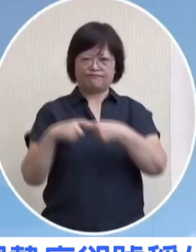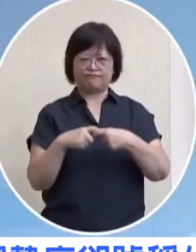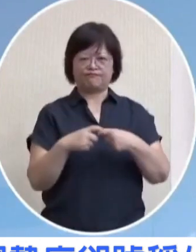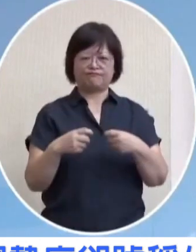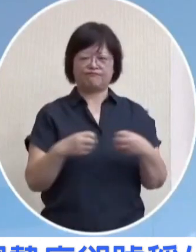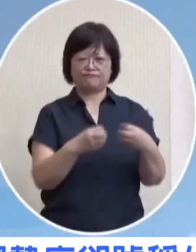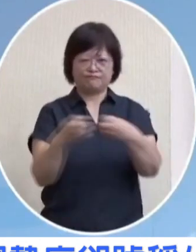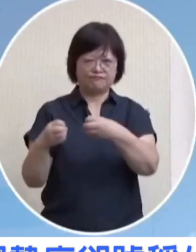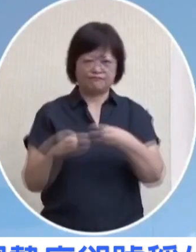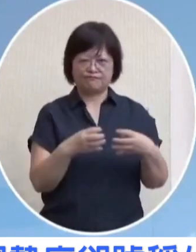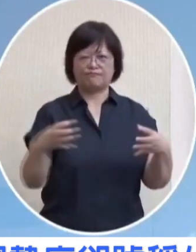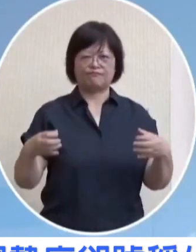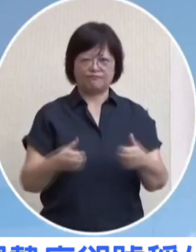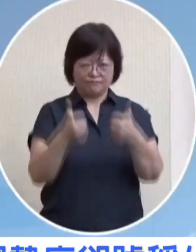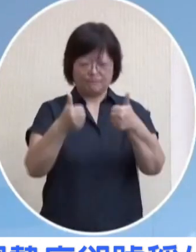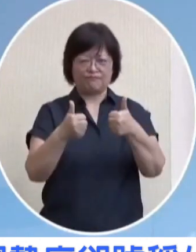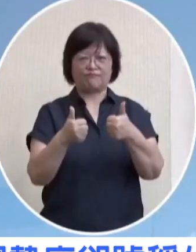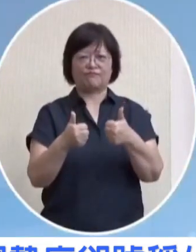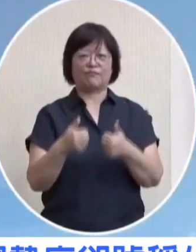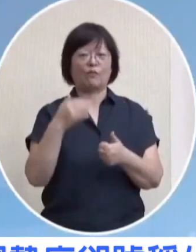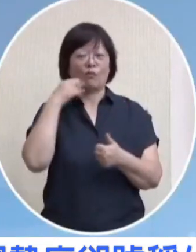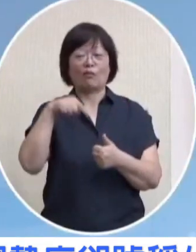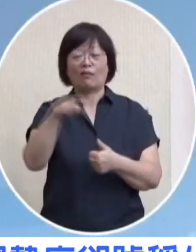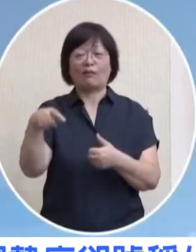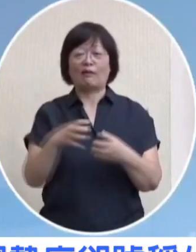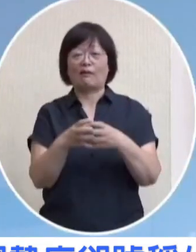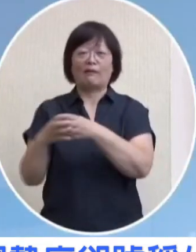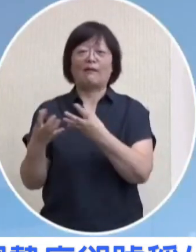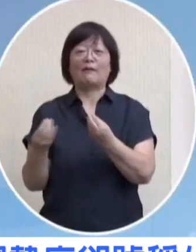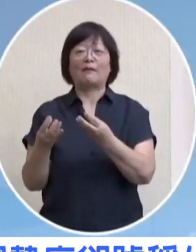整合便宜赖清德。